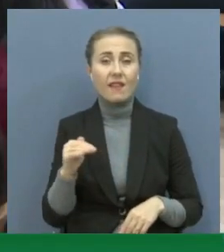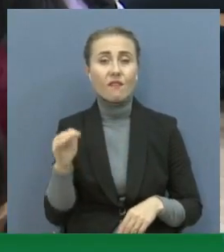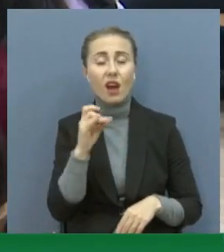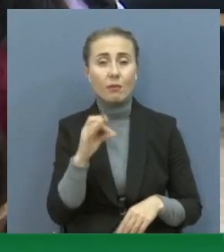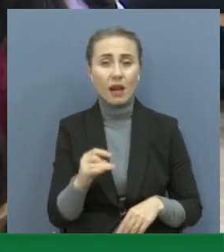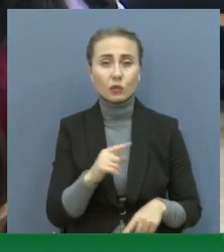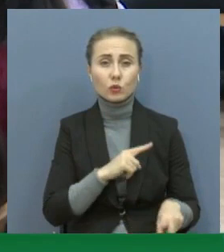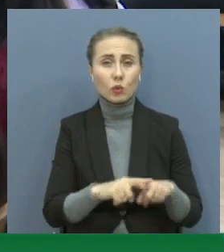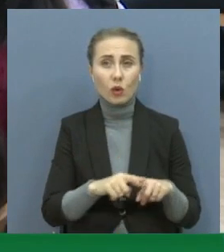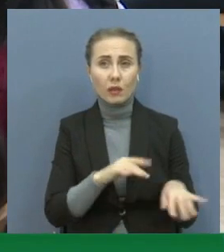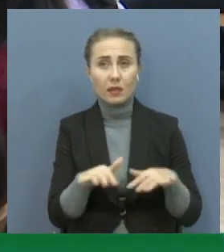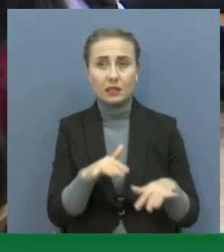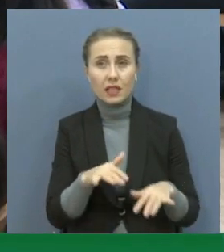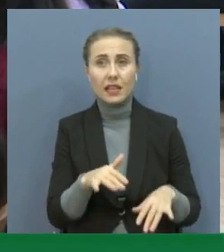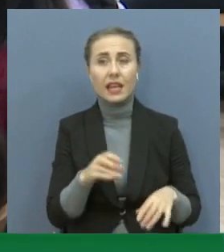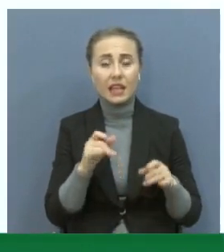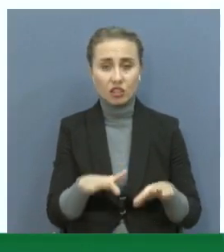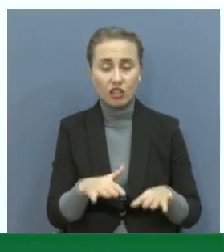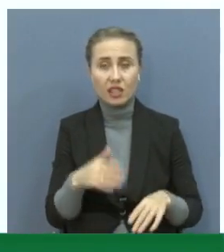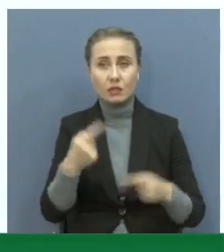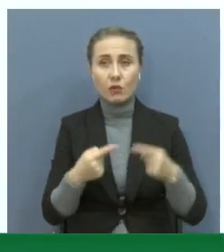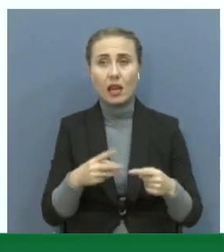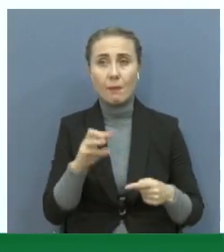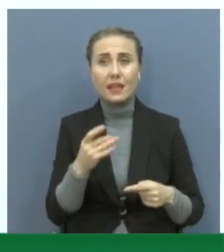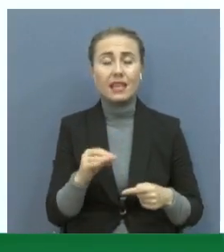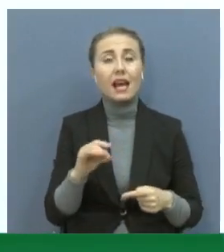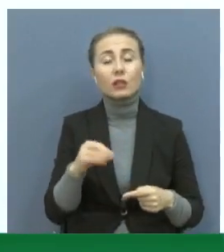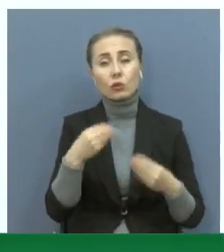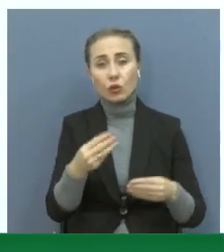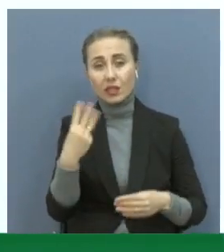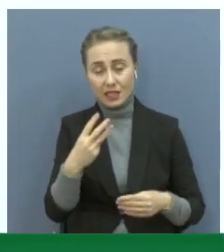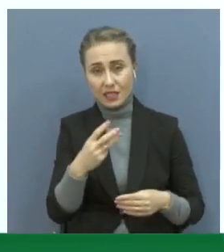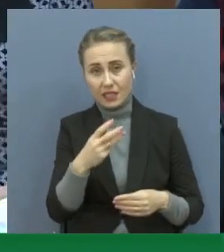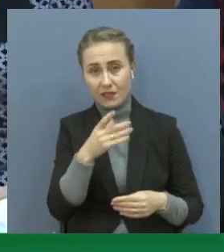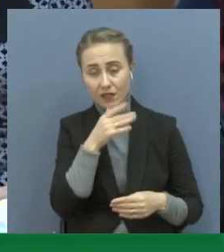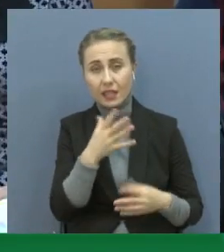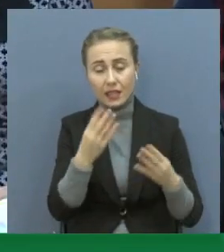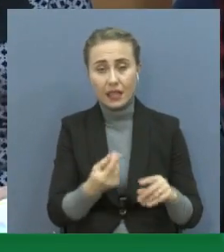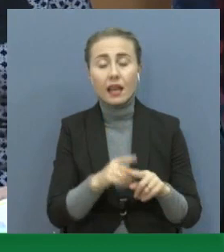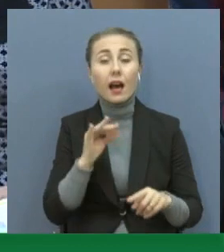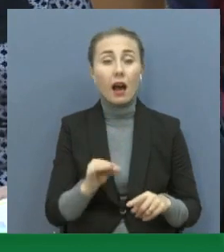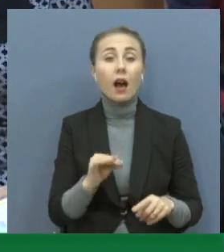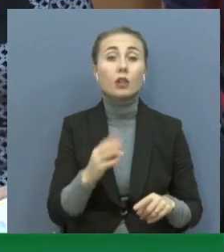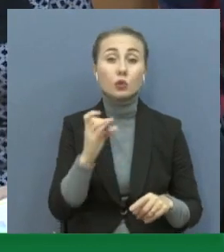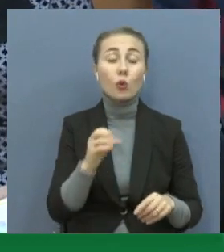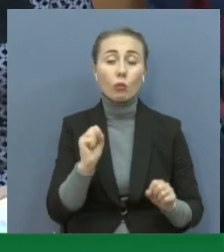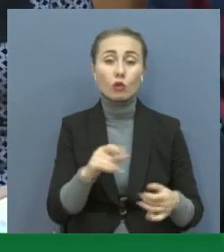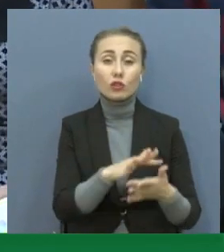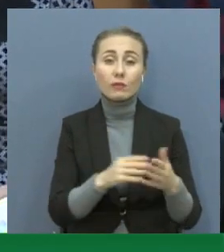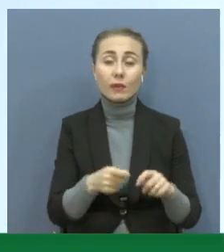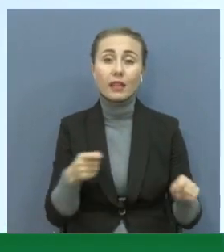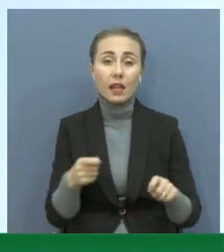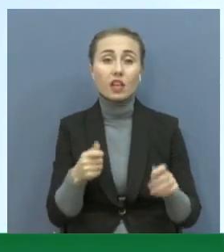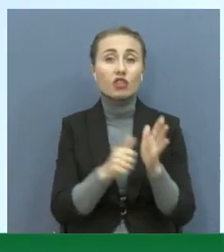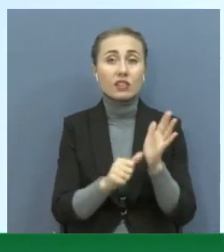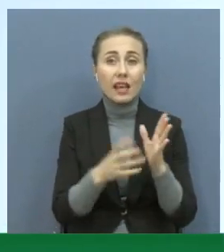ускоренной процедуры. На решение спора медиатору удается всего 30 дней. По определенным причинам этот срок может быть и продлен, но не может